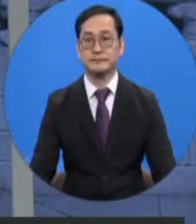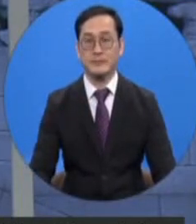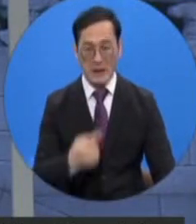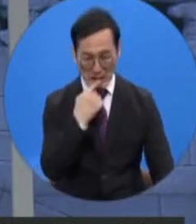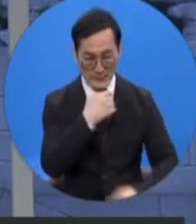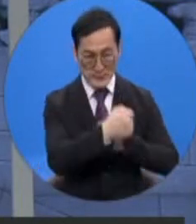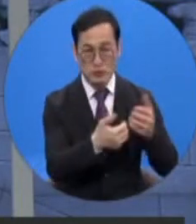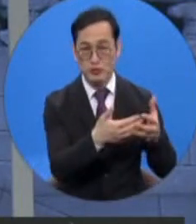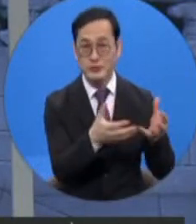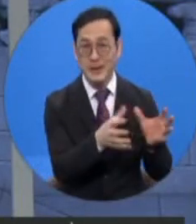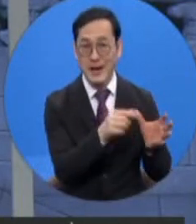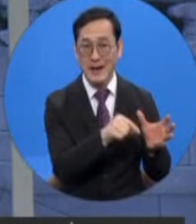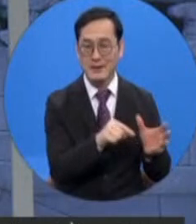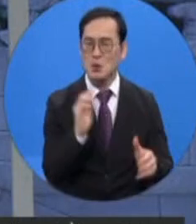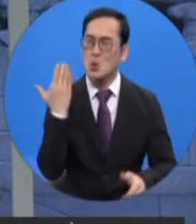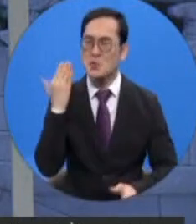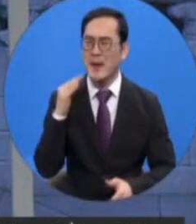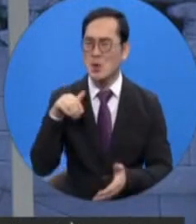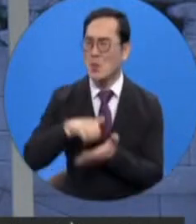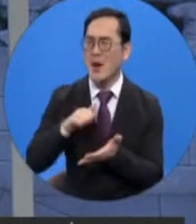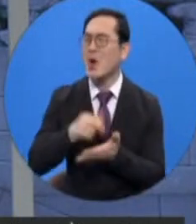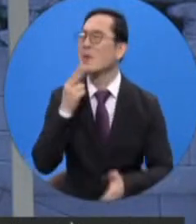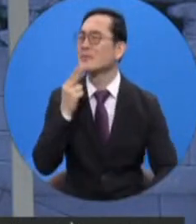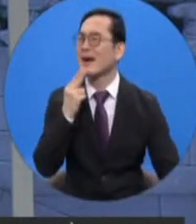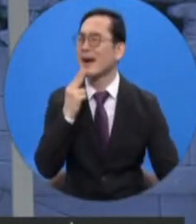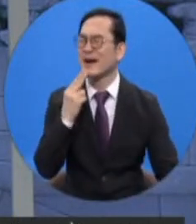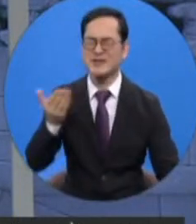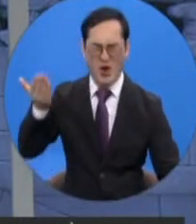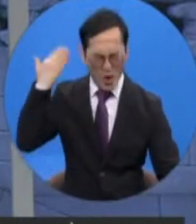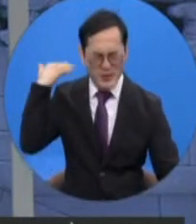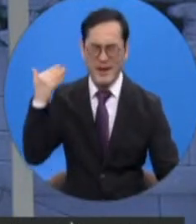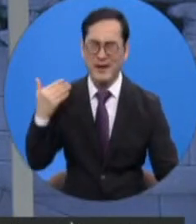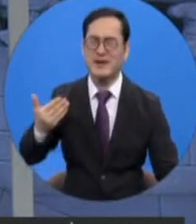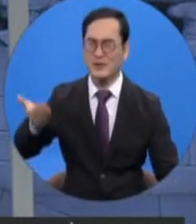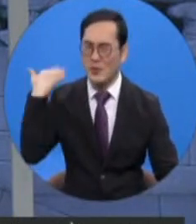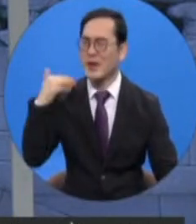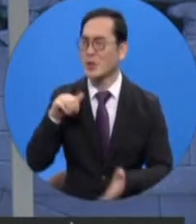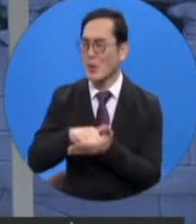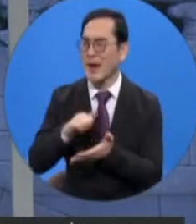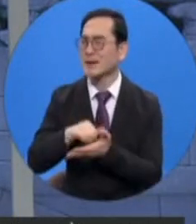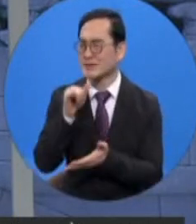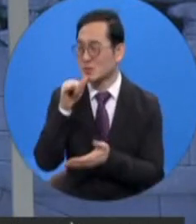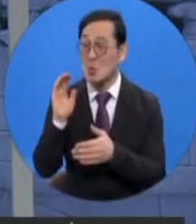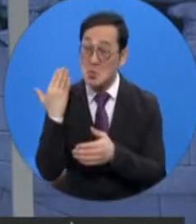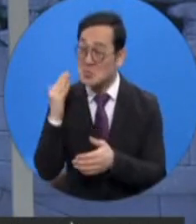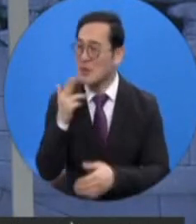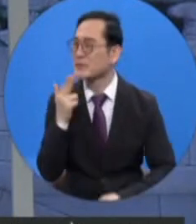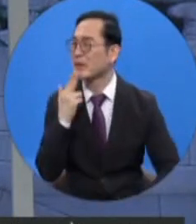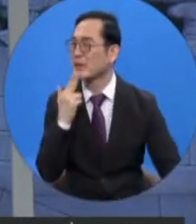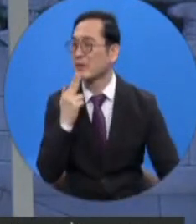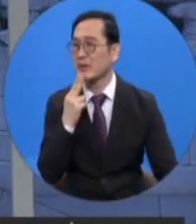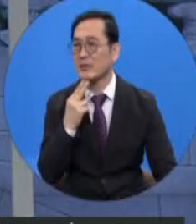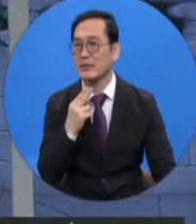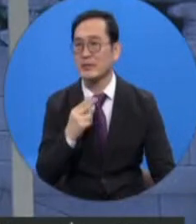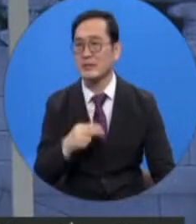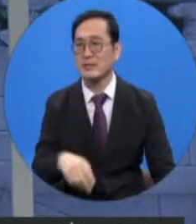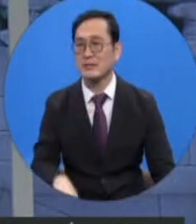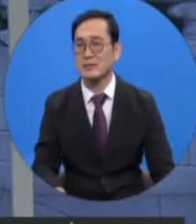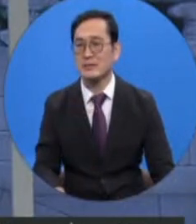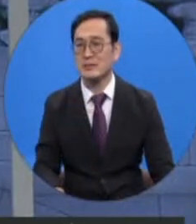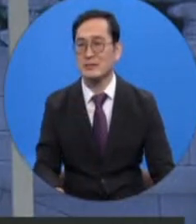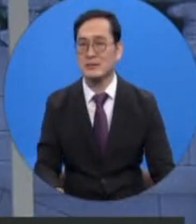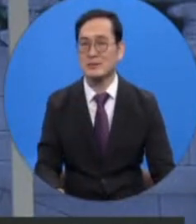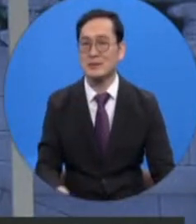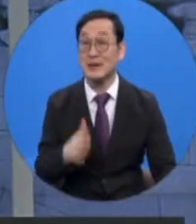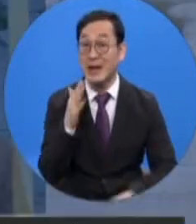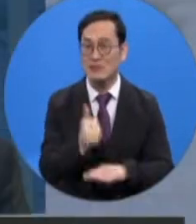입장으로 최근에는 도박을 하지 않았다. 그때까지만 도박을 했던 것이다 라는 관계자의 발언이 나갔었는데 선대위가 입장을